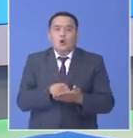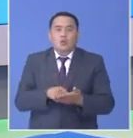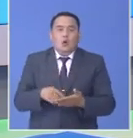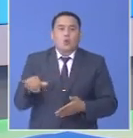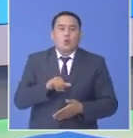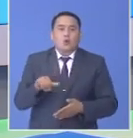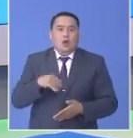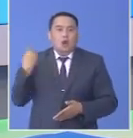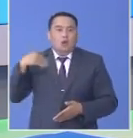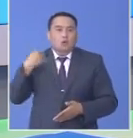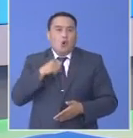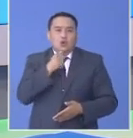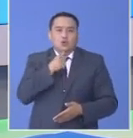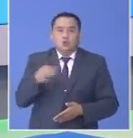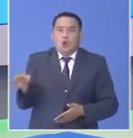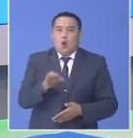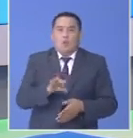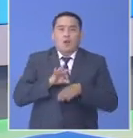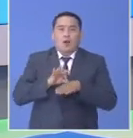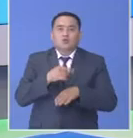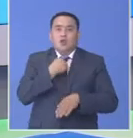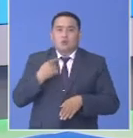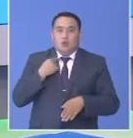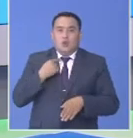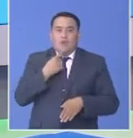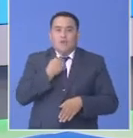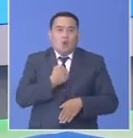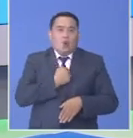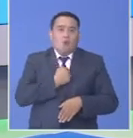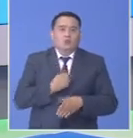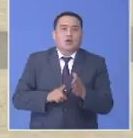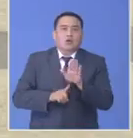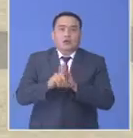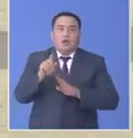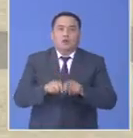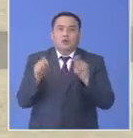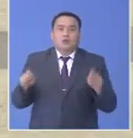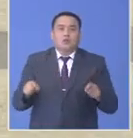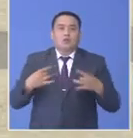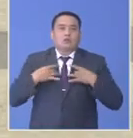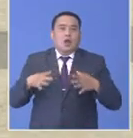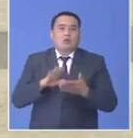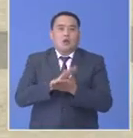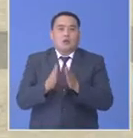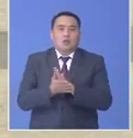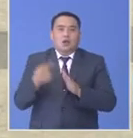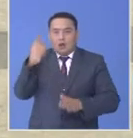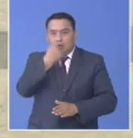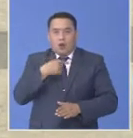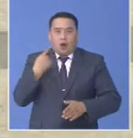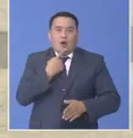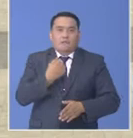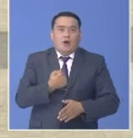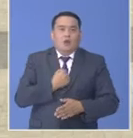и Костанайской области для прохождения службы в Талдыкургане. Воинский ритуал начался с торжественного построения личного состава и выноса